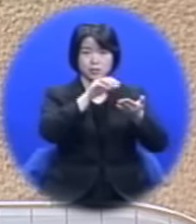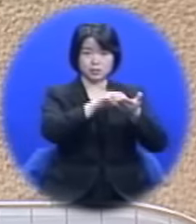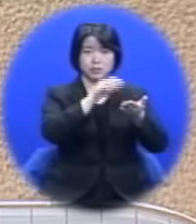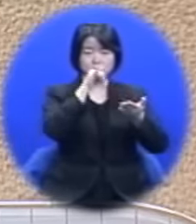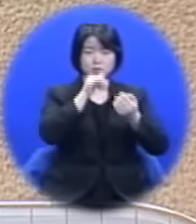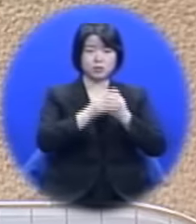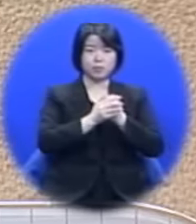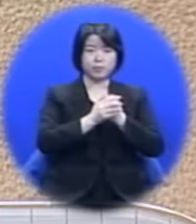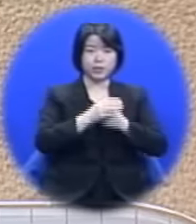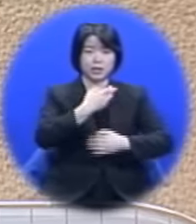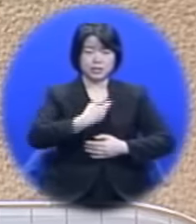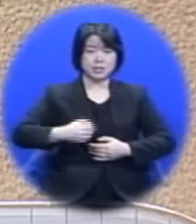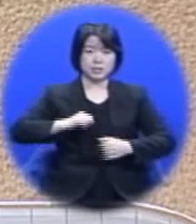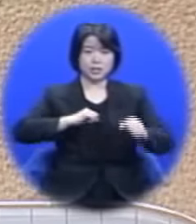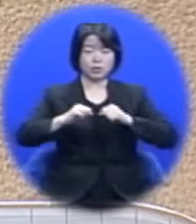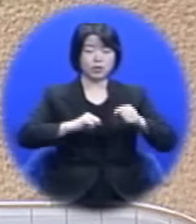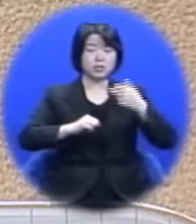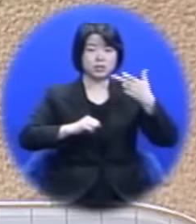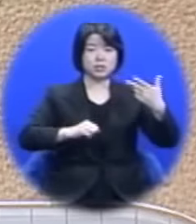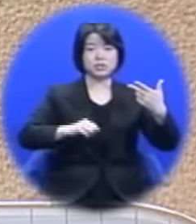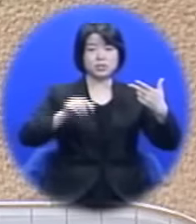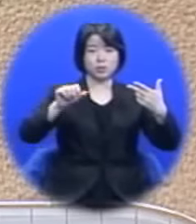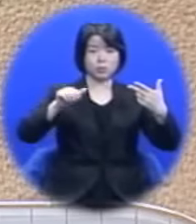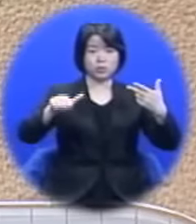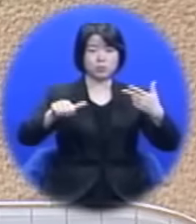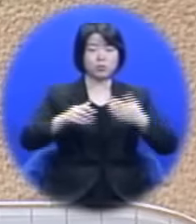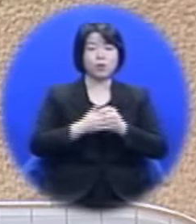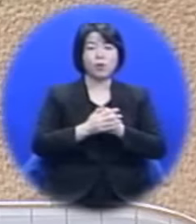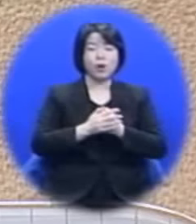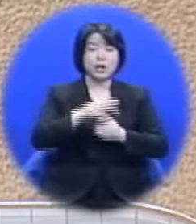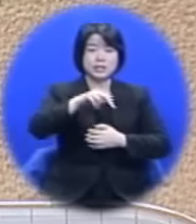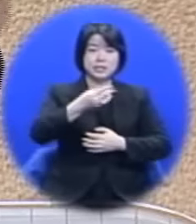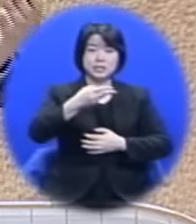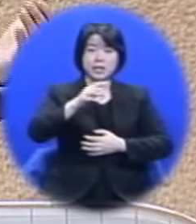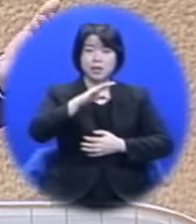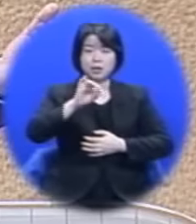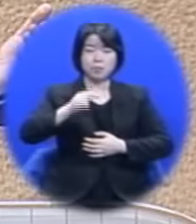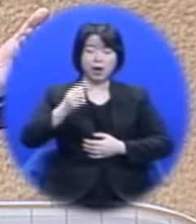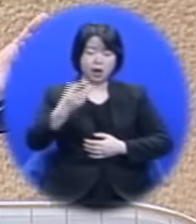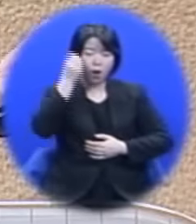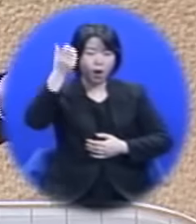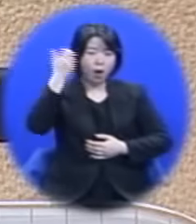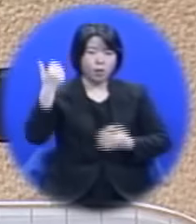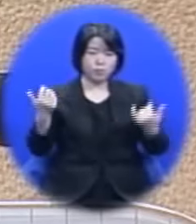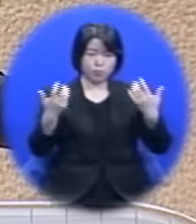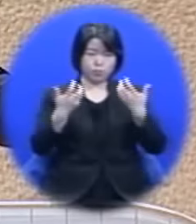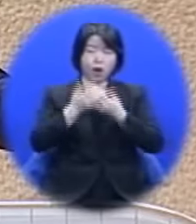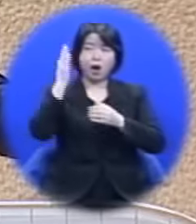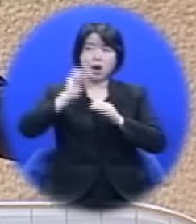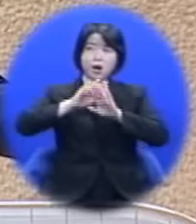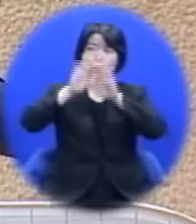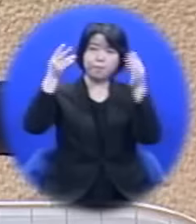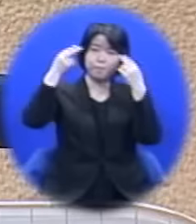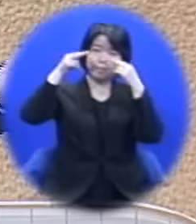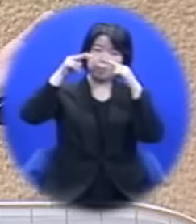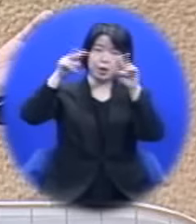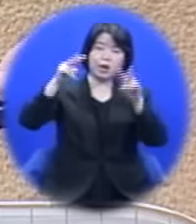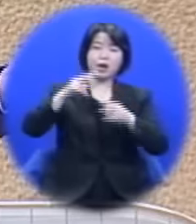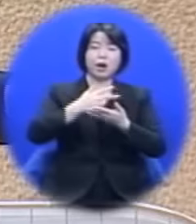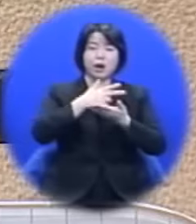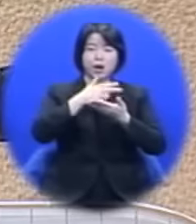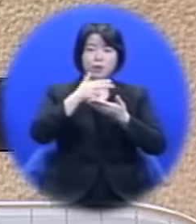7장 55절 56절 스데반이 성령이 충만하여 하늘을 우로로 주목하여 하나님의 영광과 및